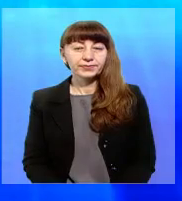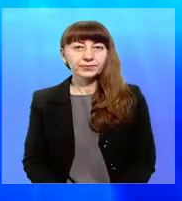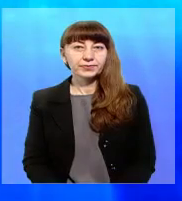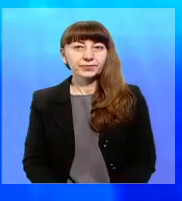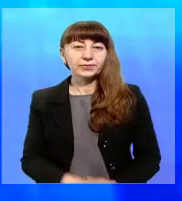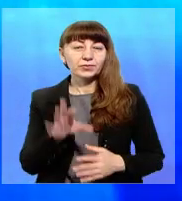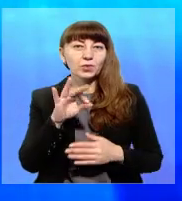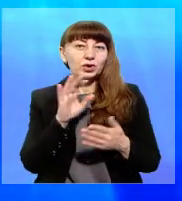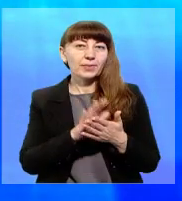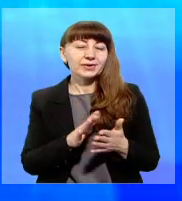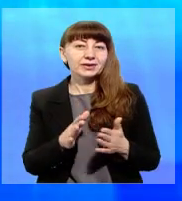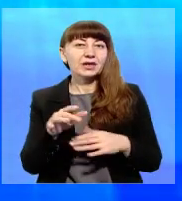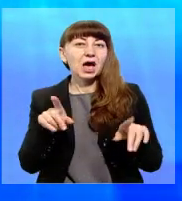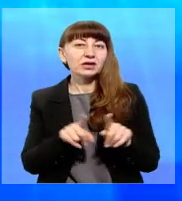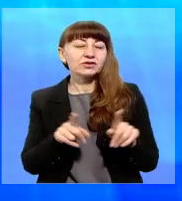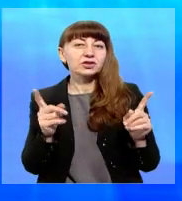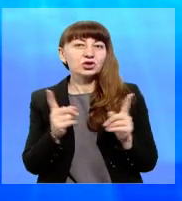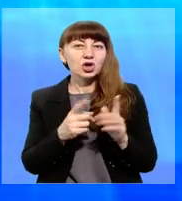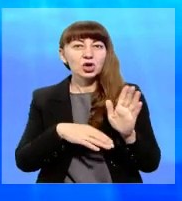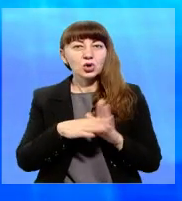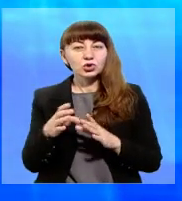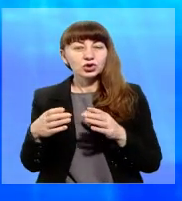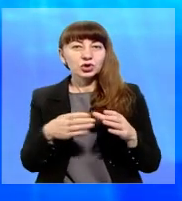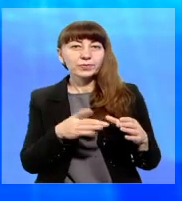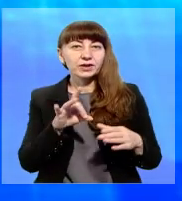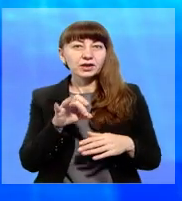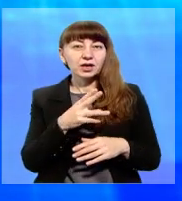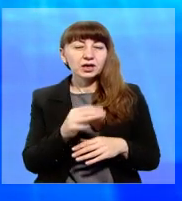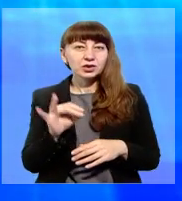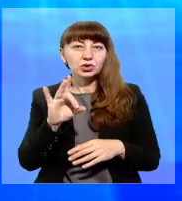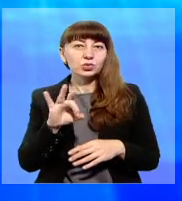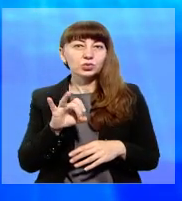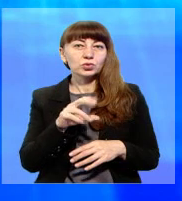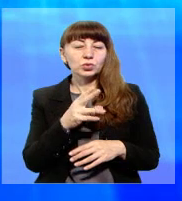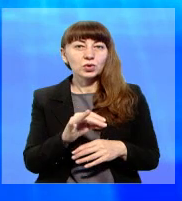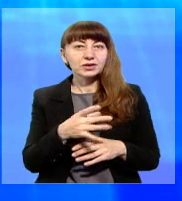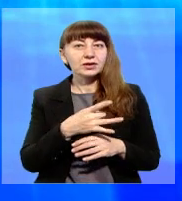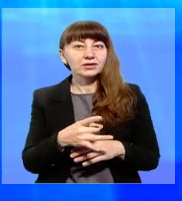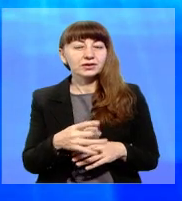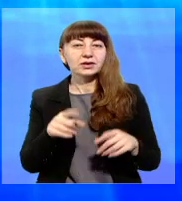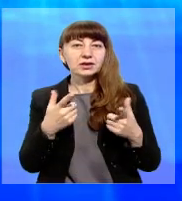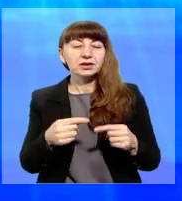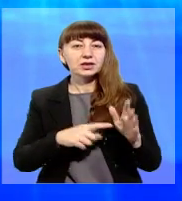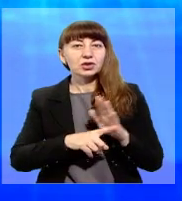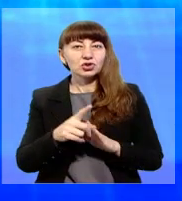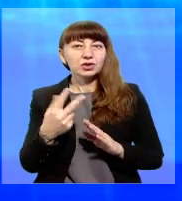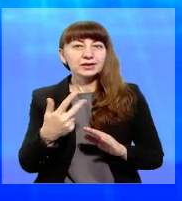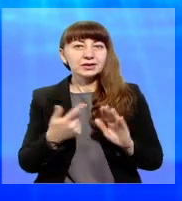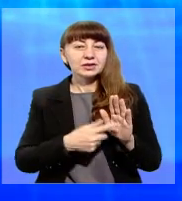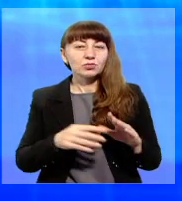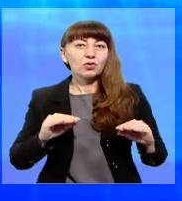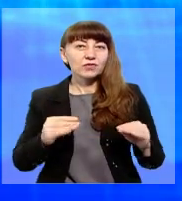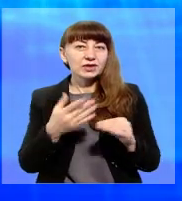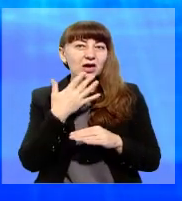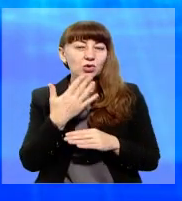Под бурные аплодисменты. Именно так встречали лучшие коллективы Миндыкаринского и Узунгольского районов. В регионе дан старт 37-му